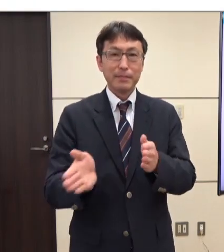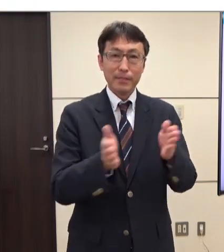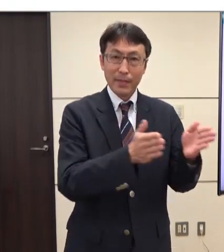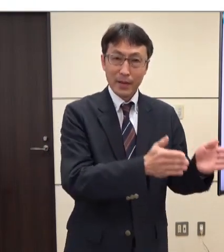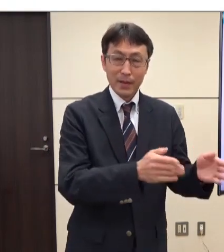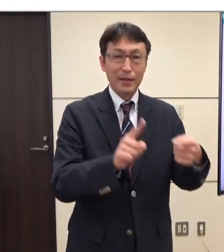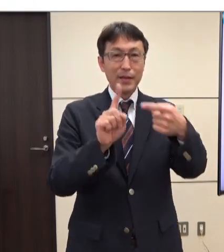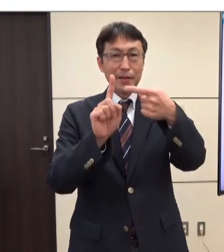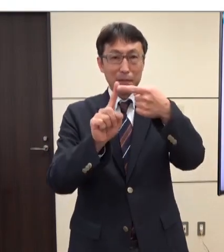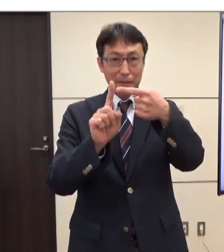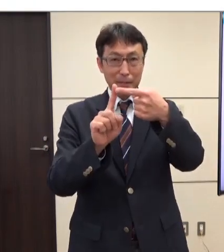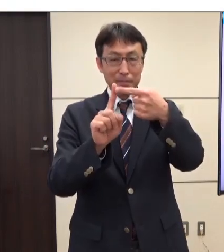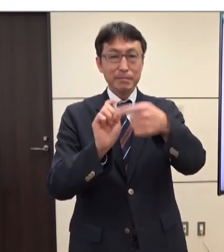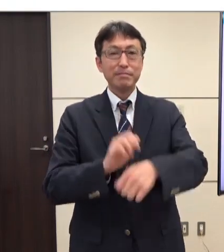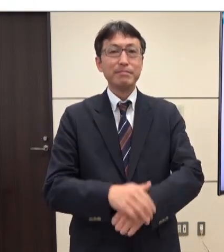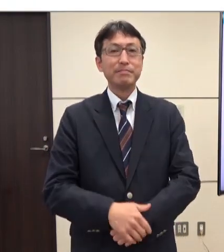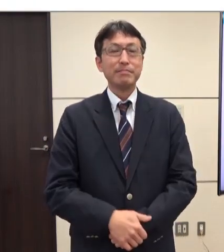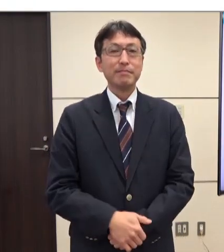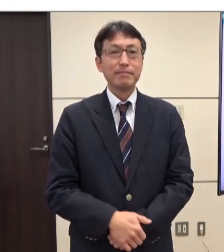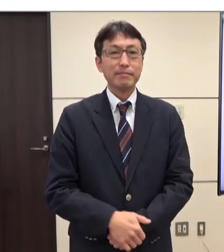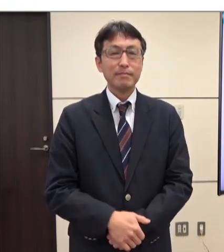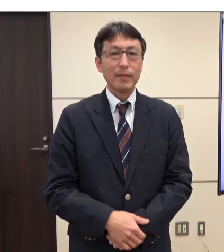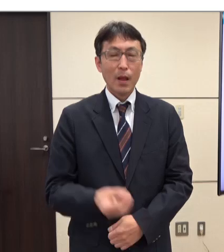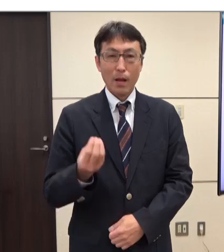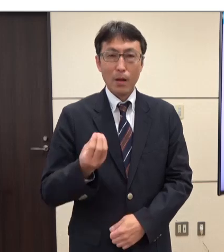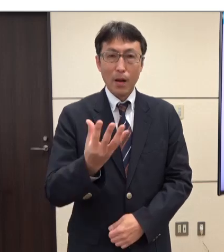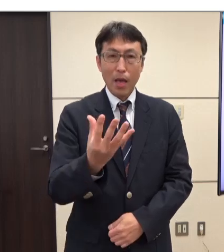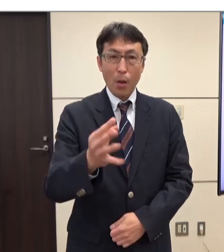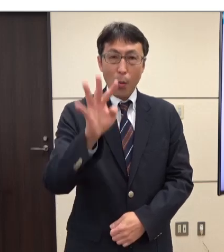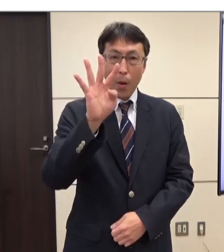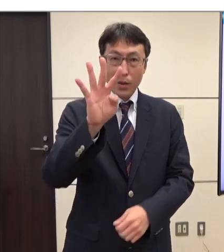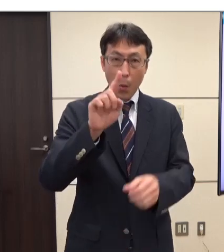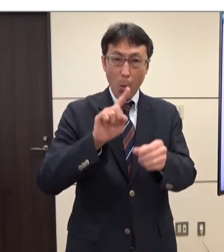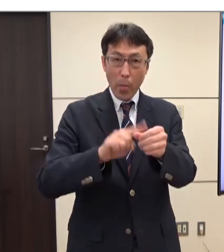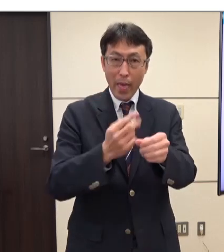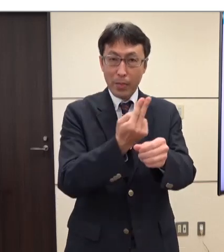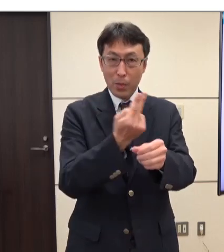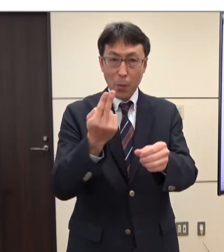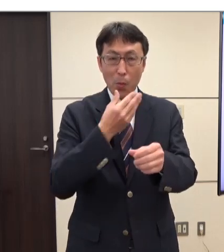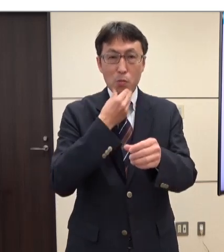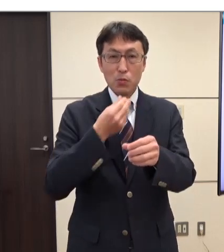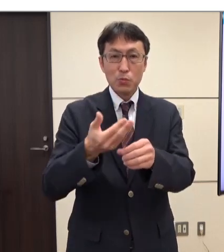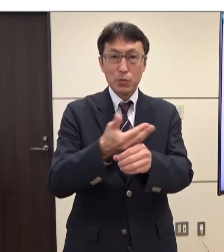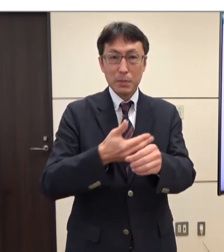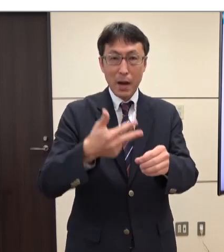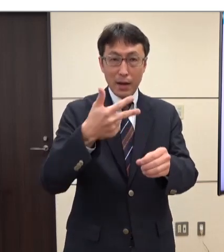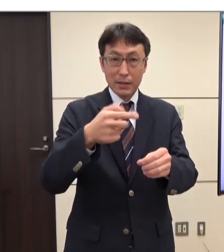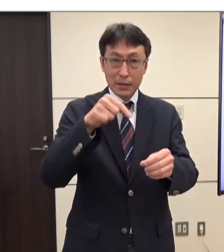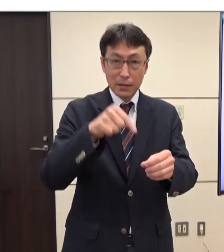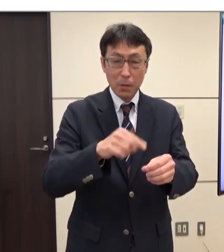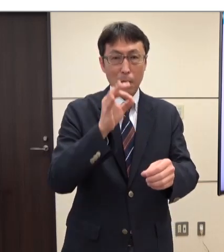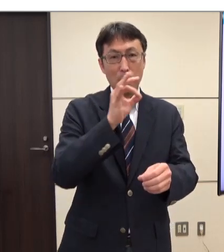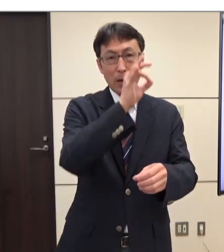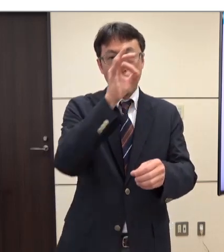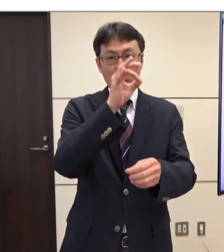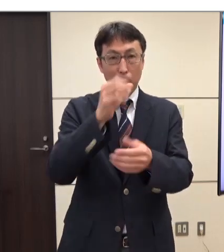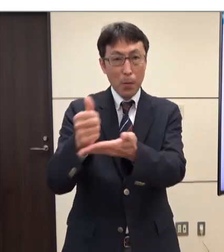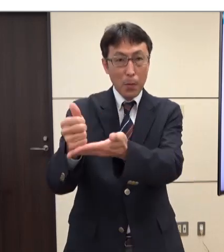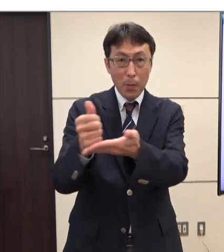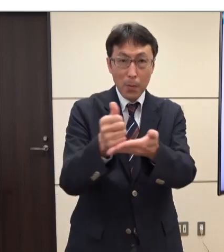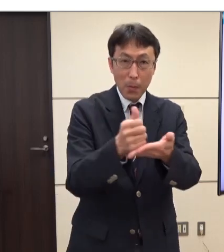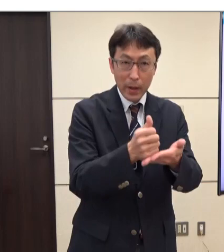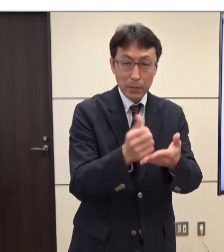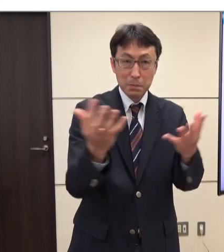ありますが、昨年令和4年の福島市への観光客入り込み数が、